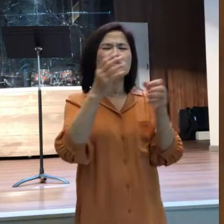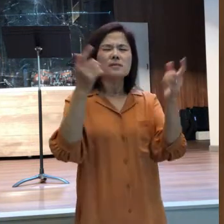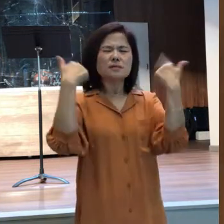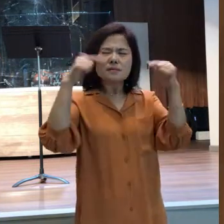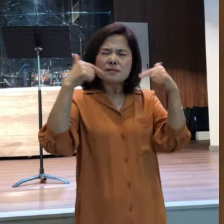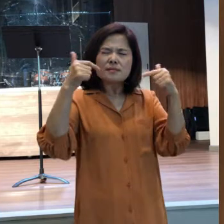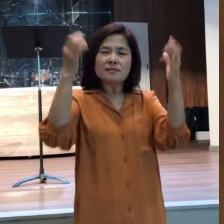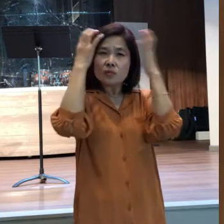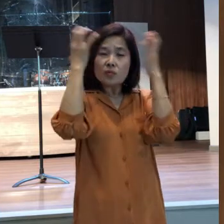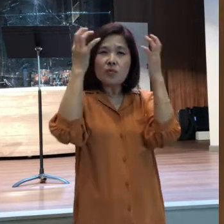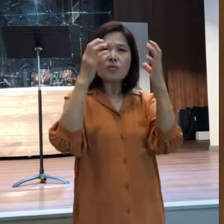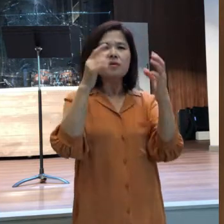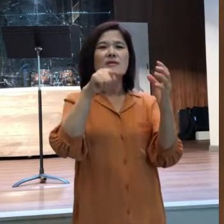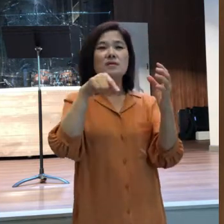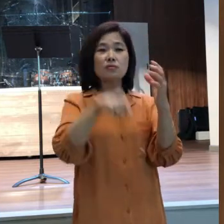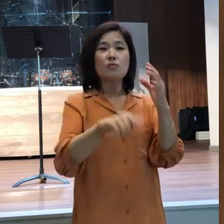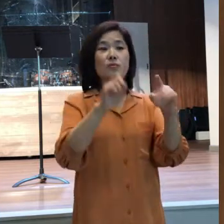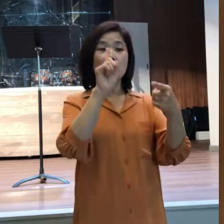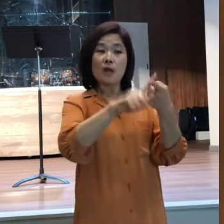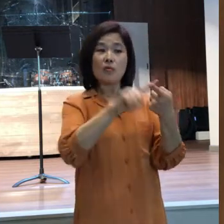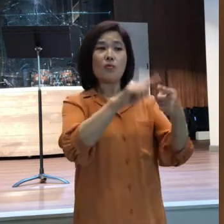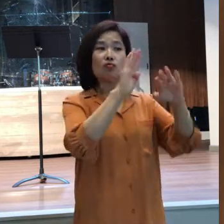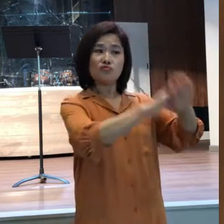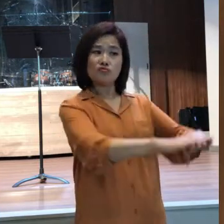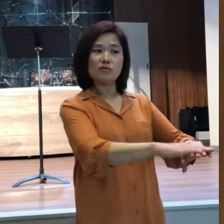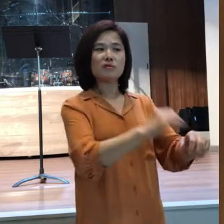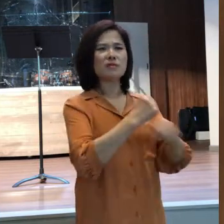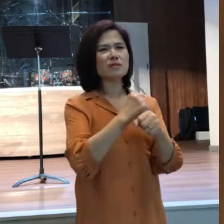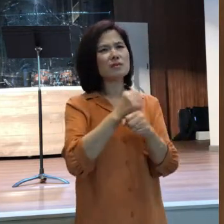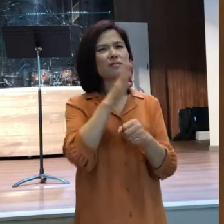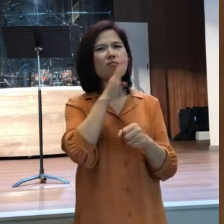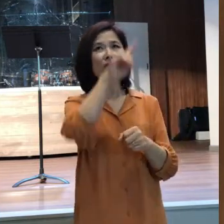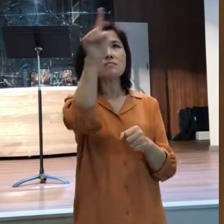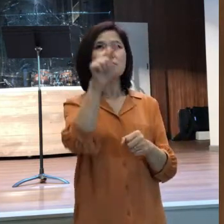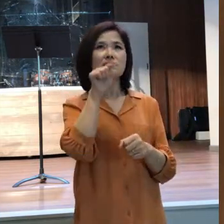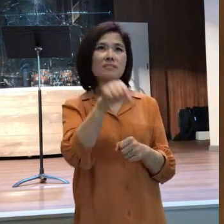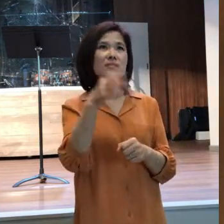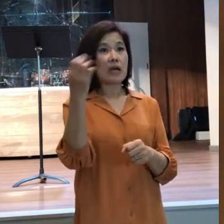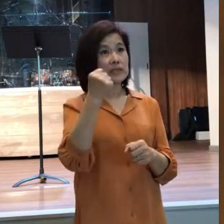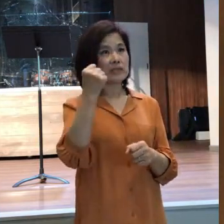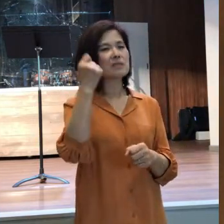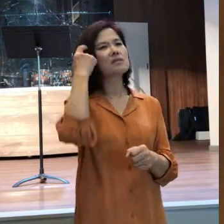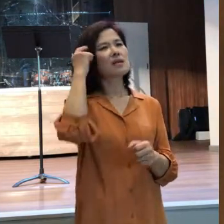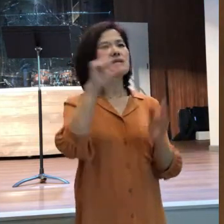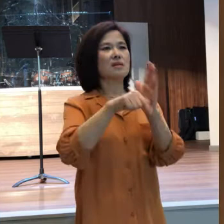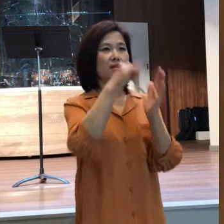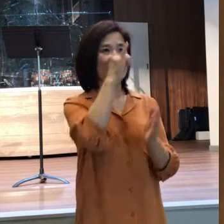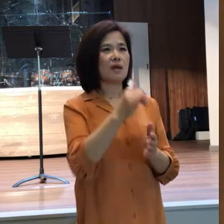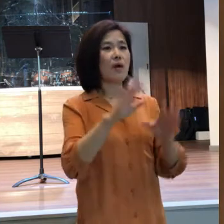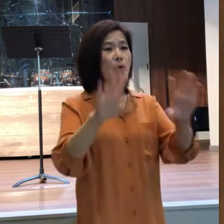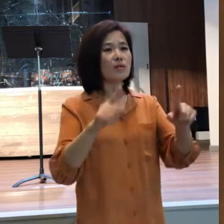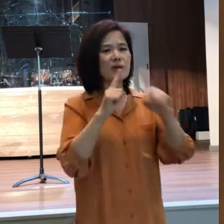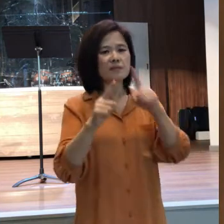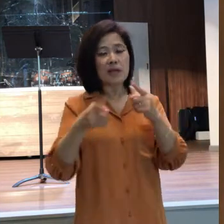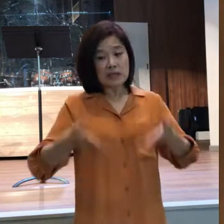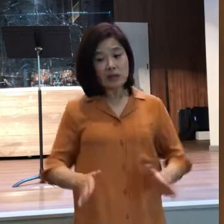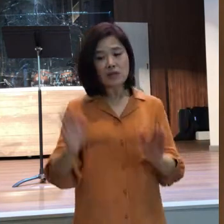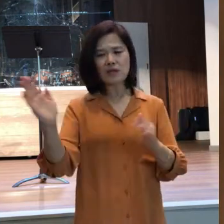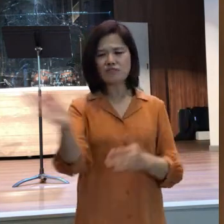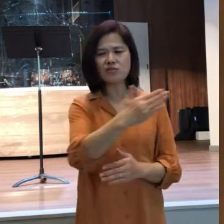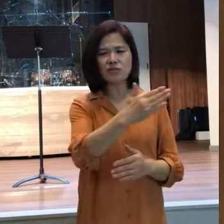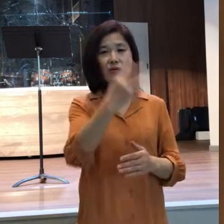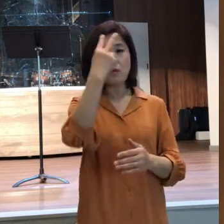철저하게 짓밟히도록 내버려 두시는지 의아해할 때가 있습니다. 오늘 본문에는 태어날